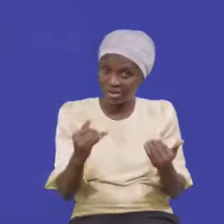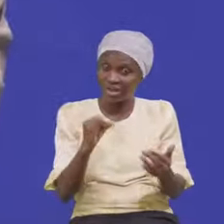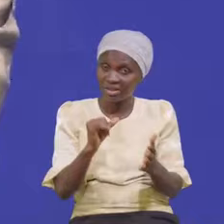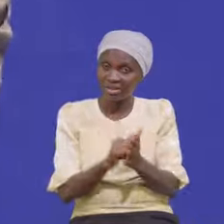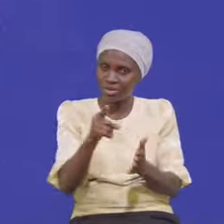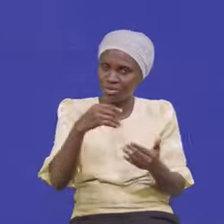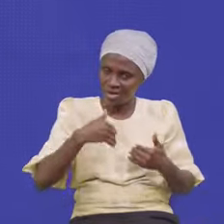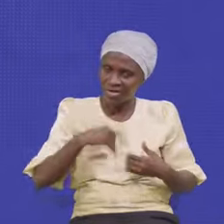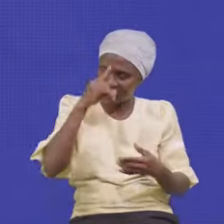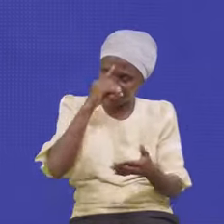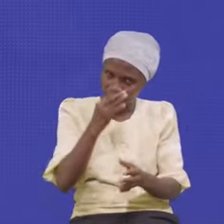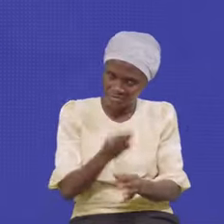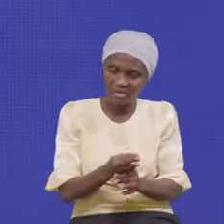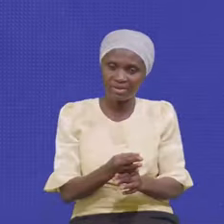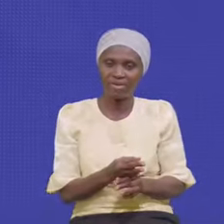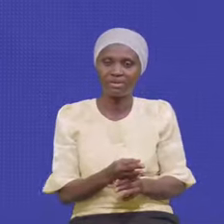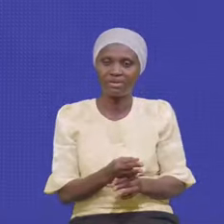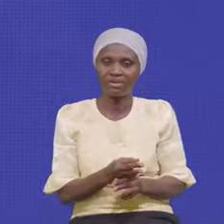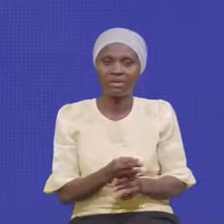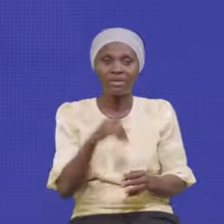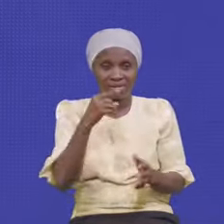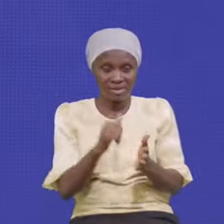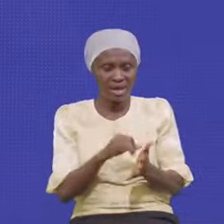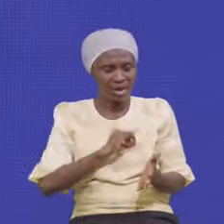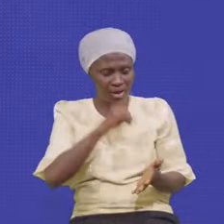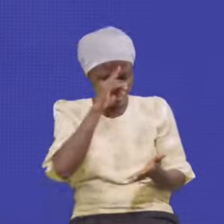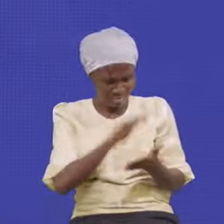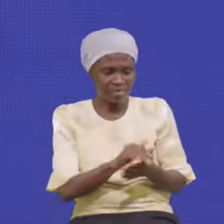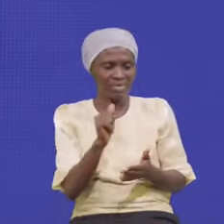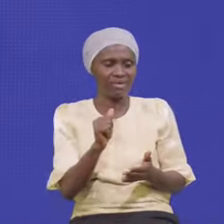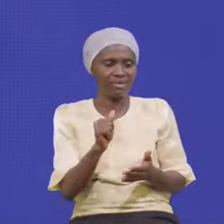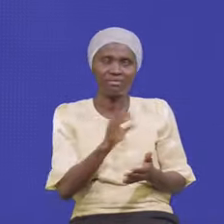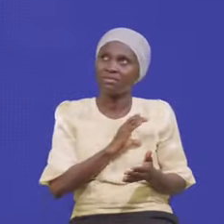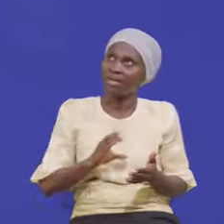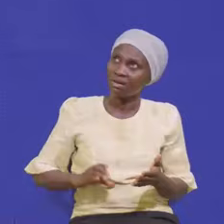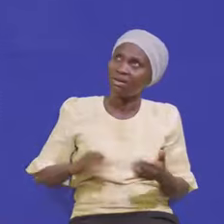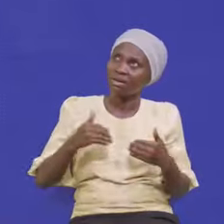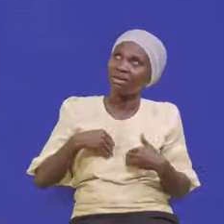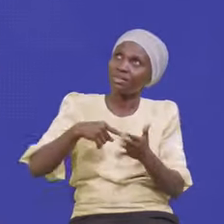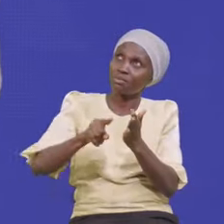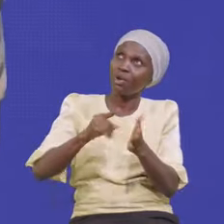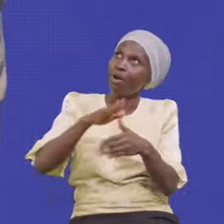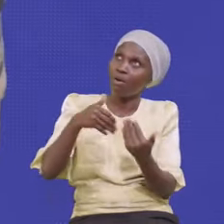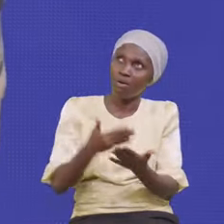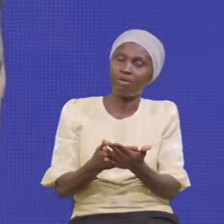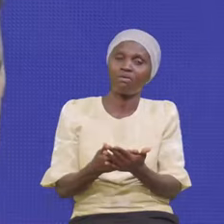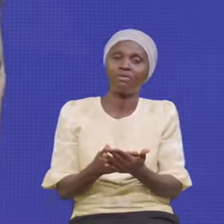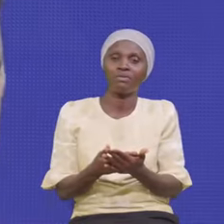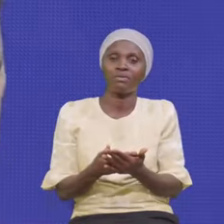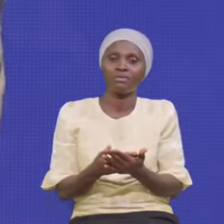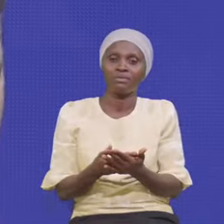ఇప్పుడు మీరు కావాల్సిన విశ్వాసం మాత్రమే. ఐ బిలీవ్. నేను నమ్ముతున్నాను. క్రైస్ట్ హస్ paid it all. క్రీస్తు